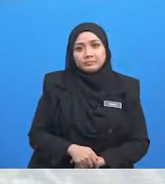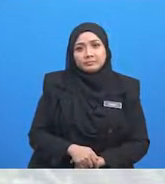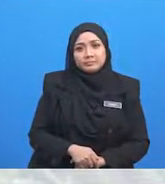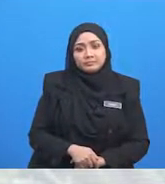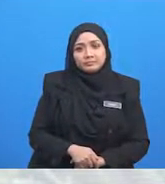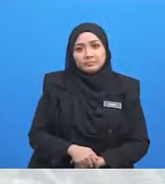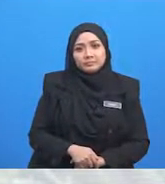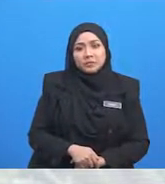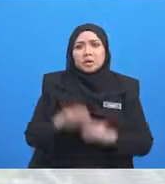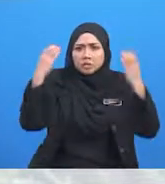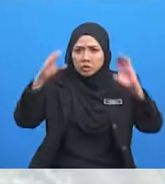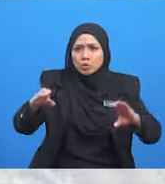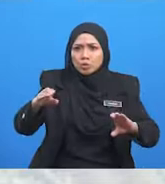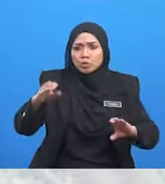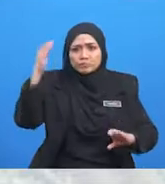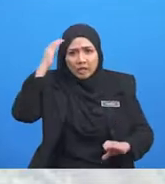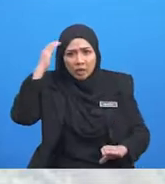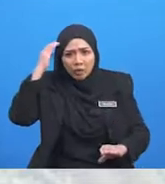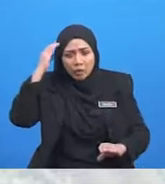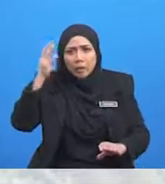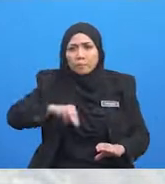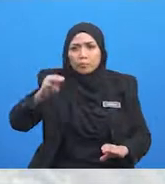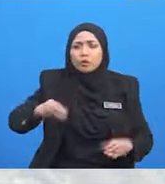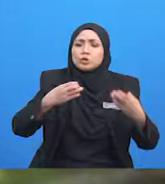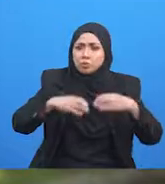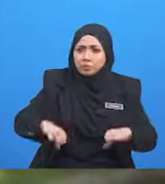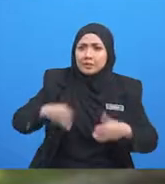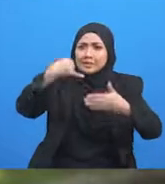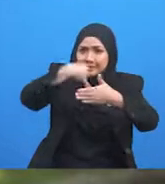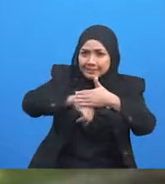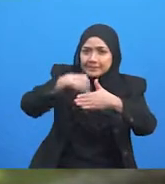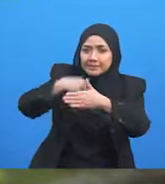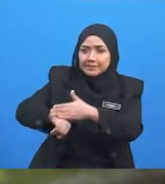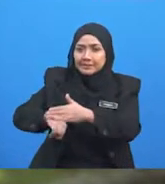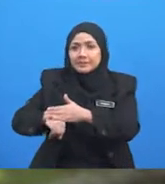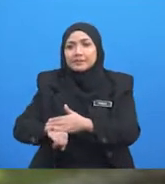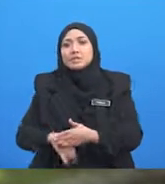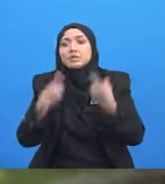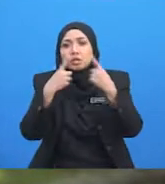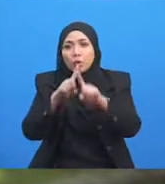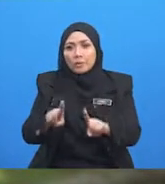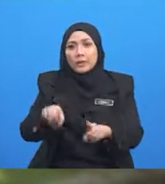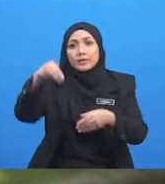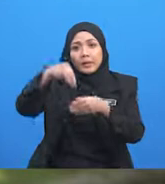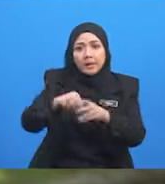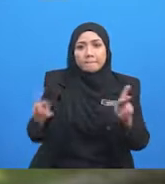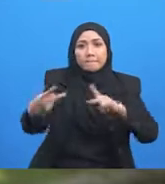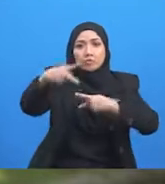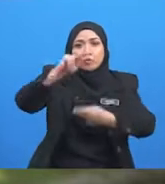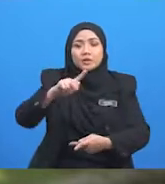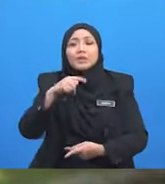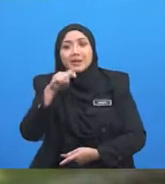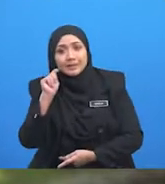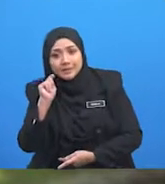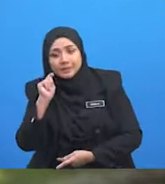pasti murid semua telah cuba mengisi jawapan dalam semua kotak kosong itu. Syabas,